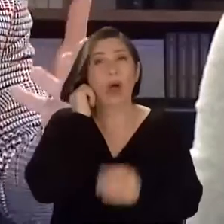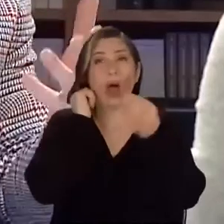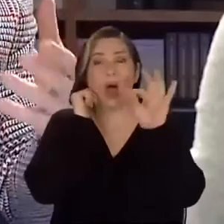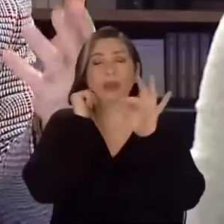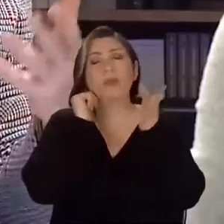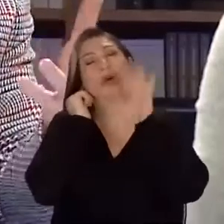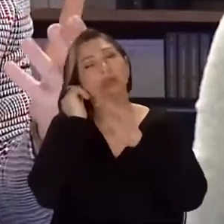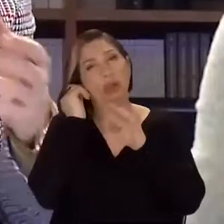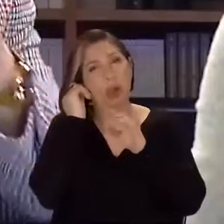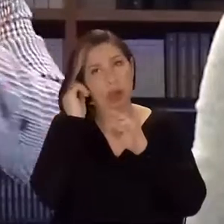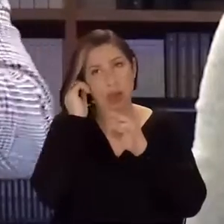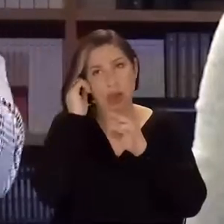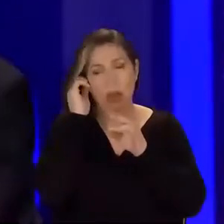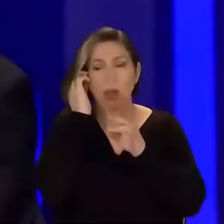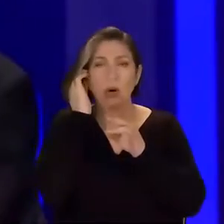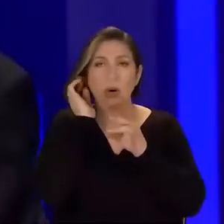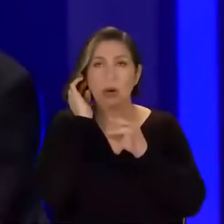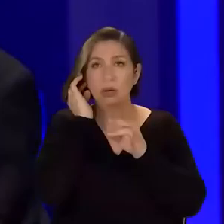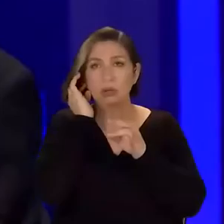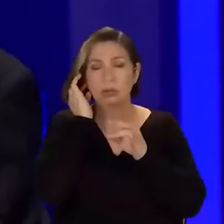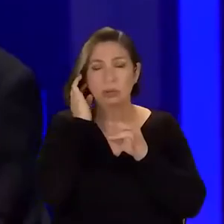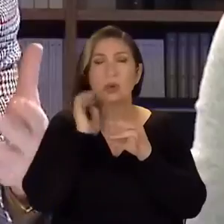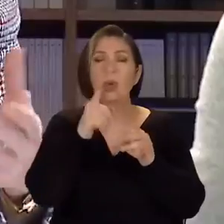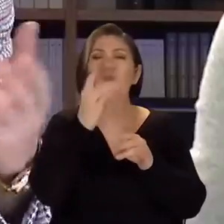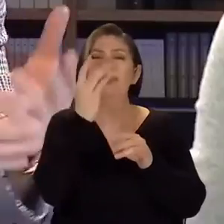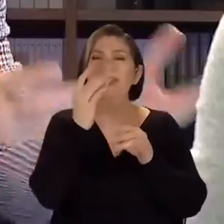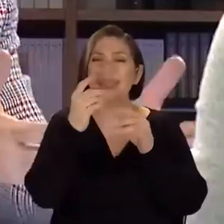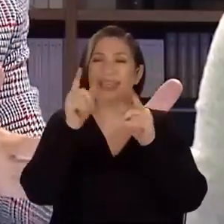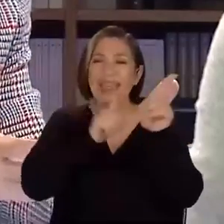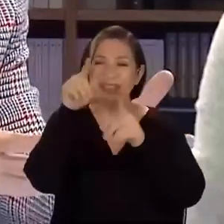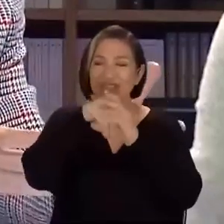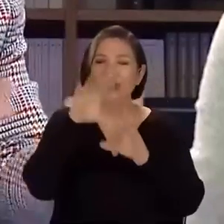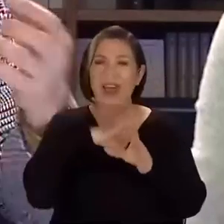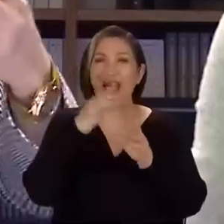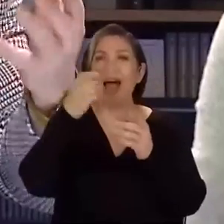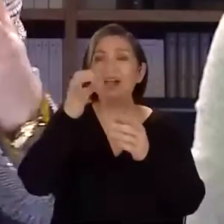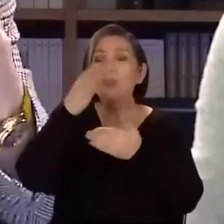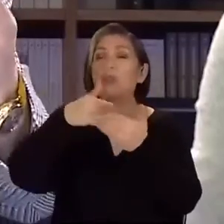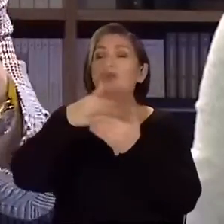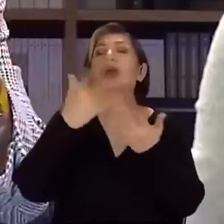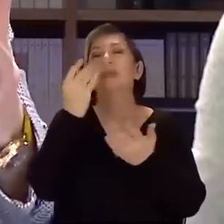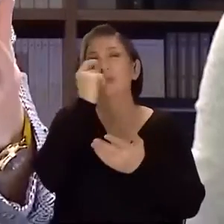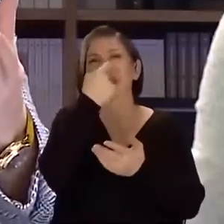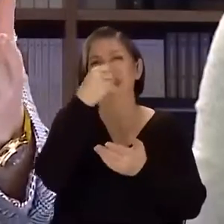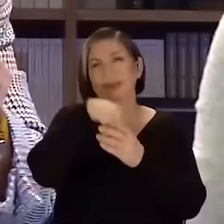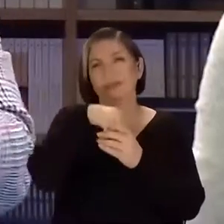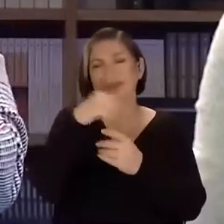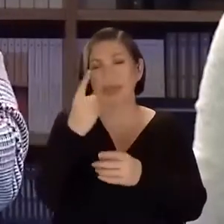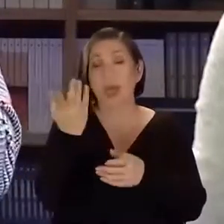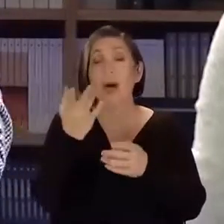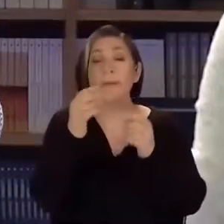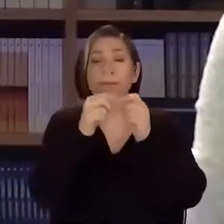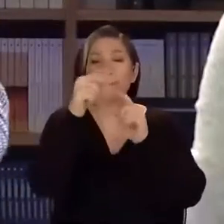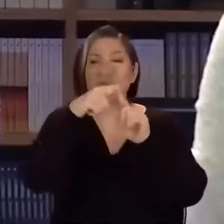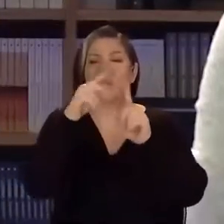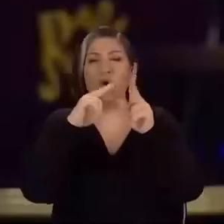altın başka bir şey. Altın bir madde. Hadi tabii, onun da sanalı var ama sen altın gibi değil. Altın bozduramayız. Basit şeyler için, bir şeyler satın almak için. Ama